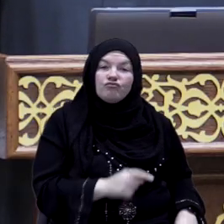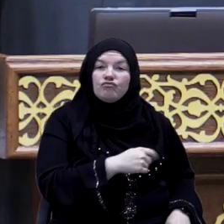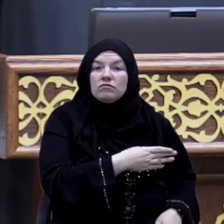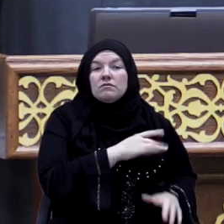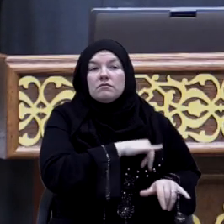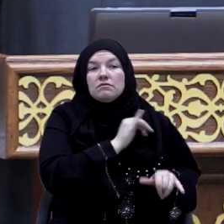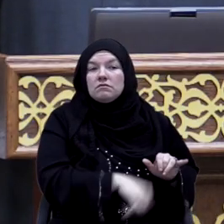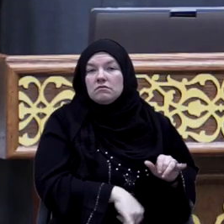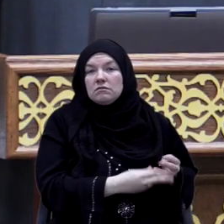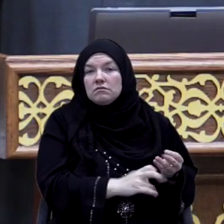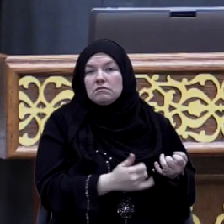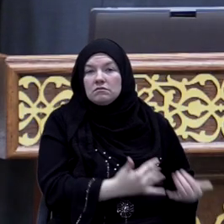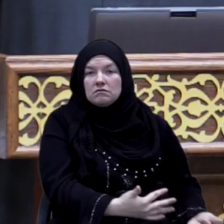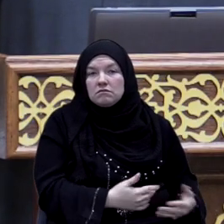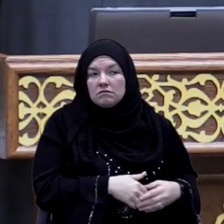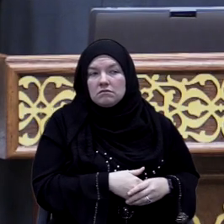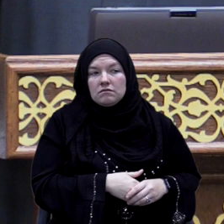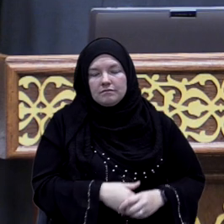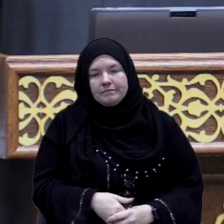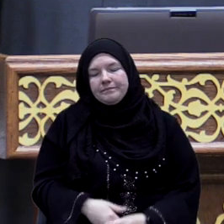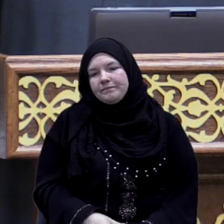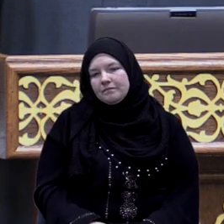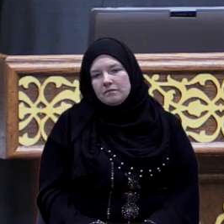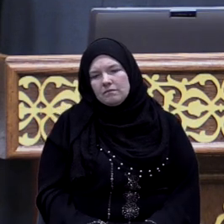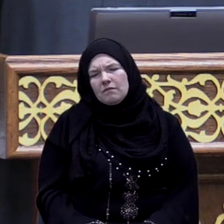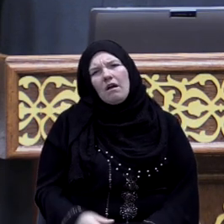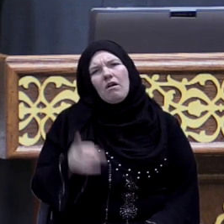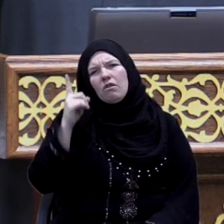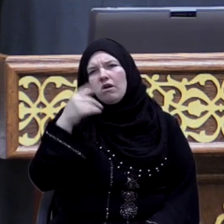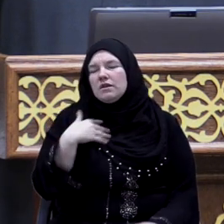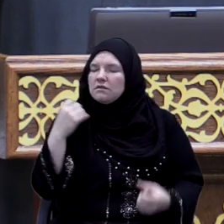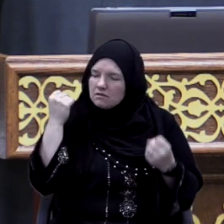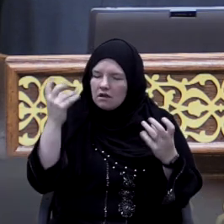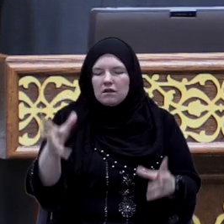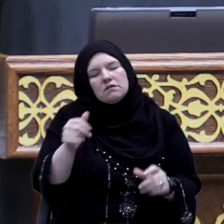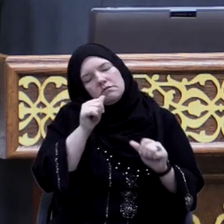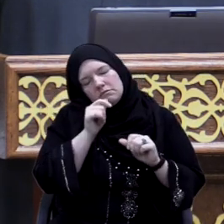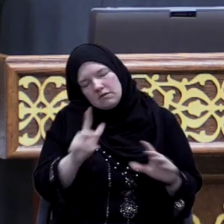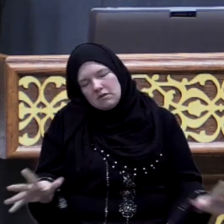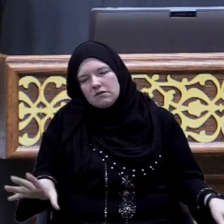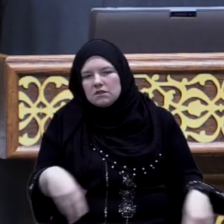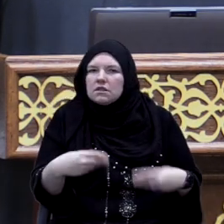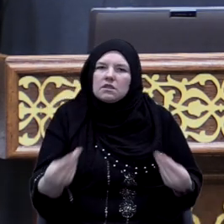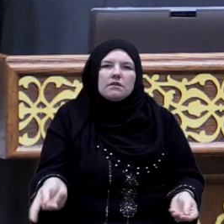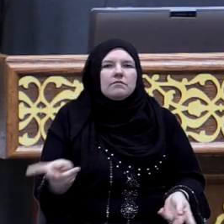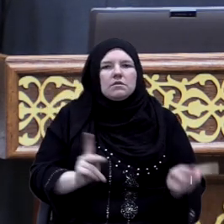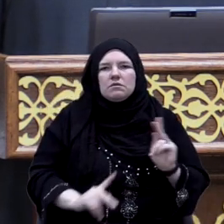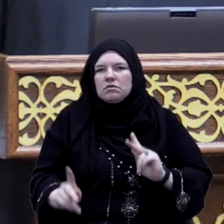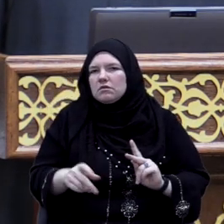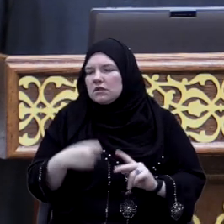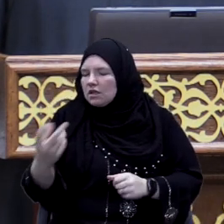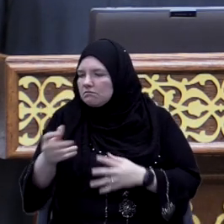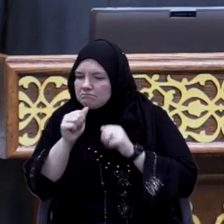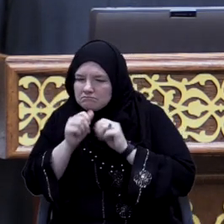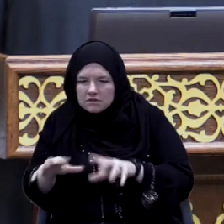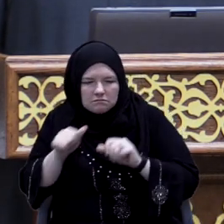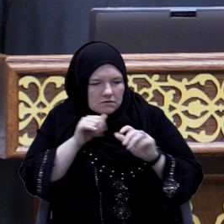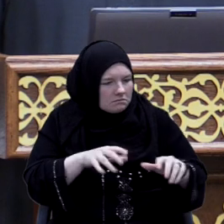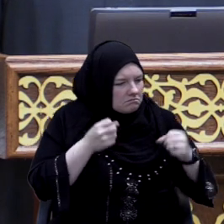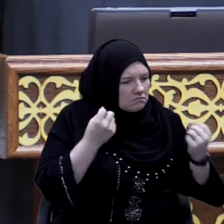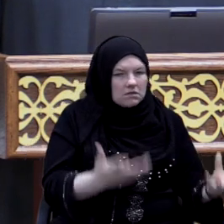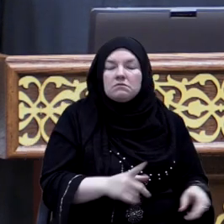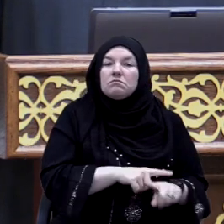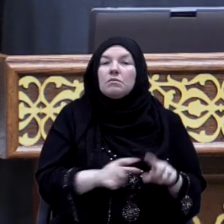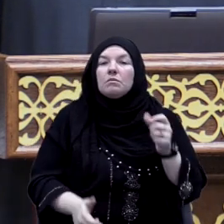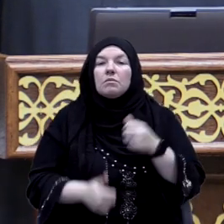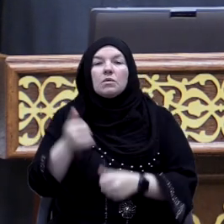إِنَّ اللَّهَ لَذُو فَضْلٍ عَلَى النَّاسِ. Allah has lots of bounties that He bestowed upon people, but the majority of people